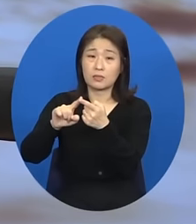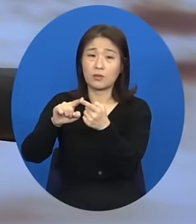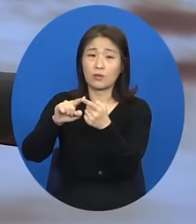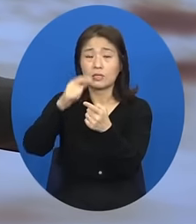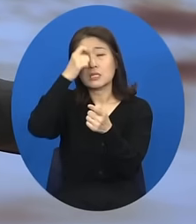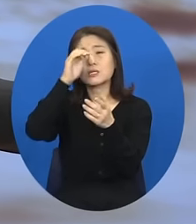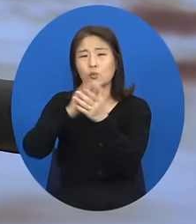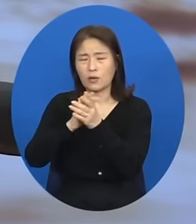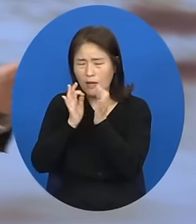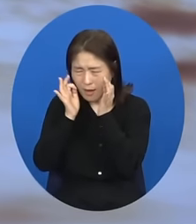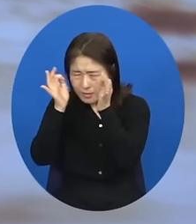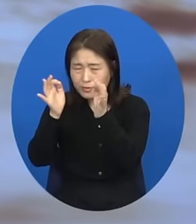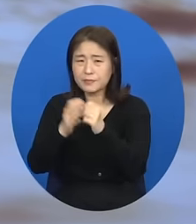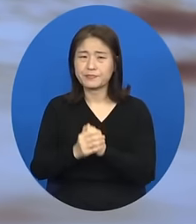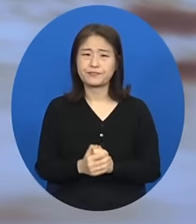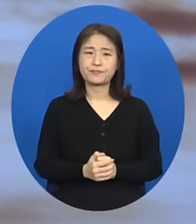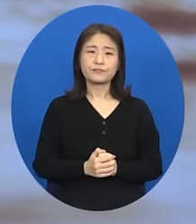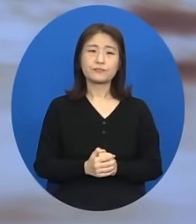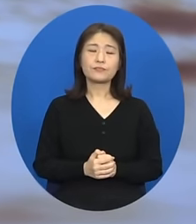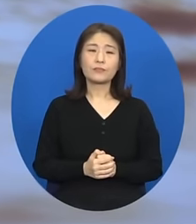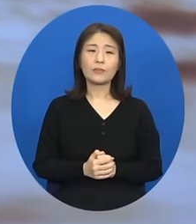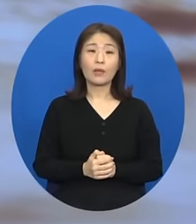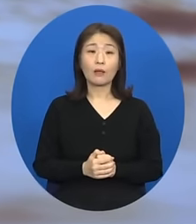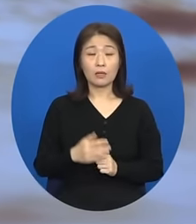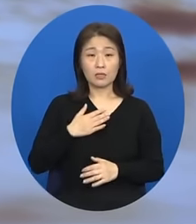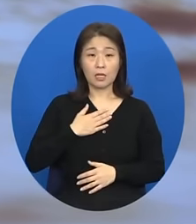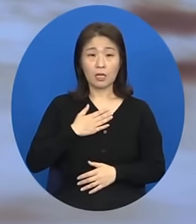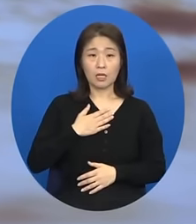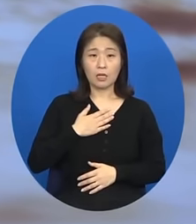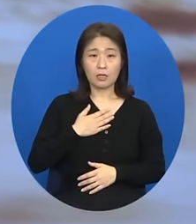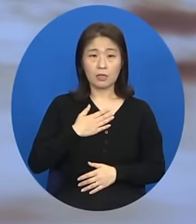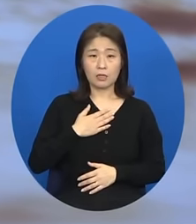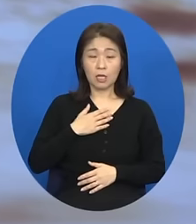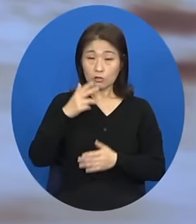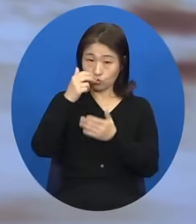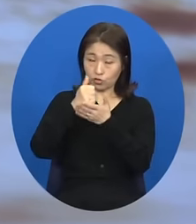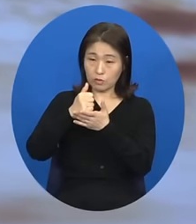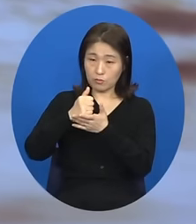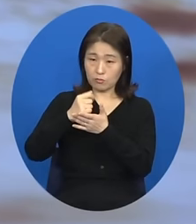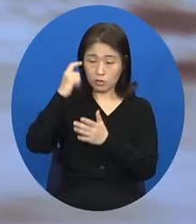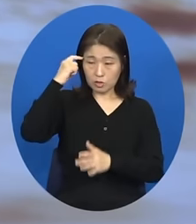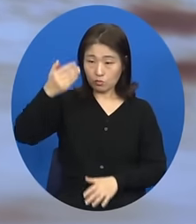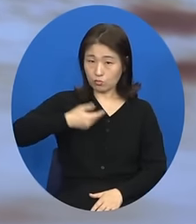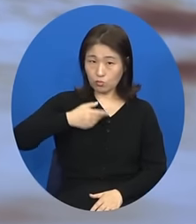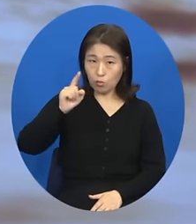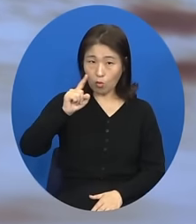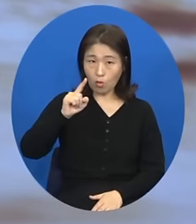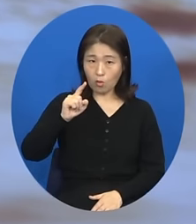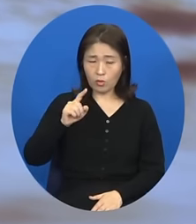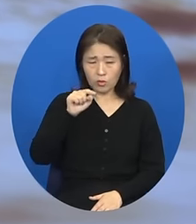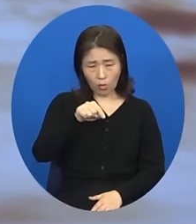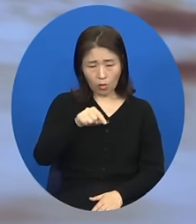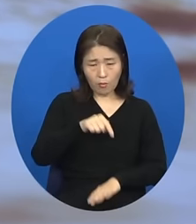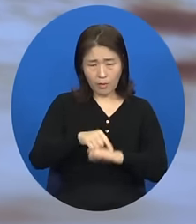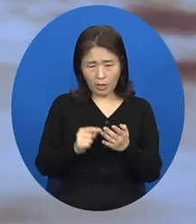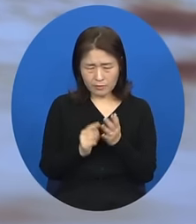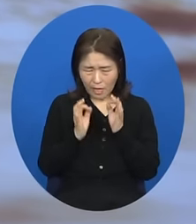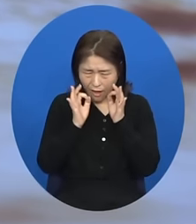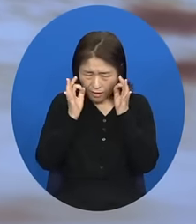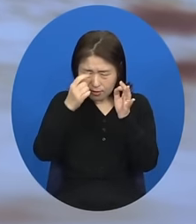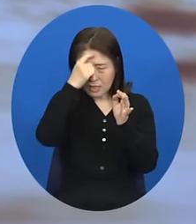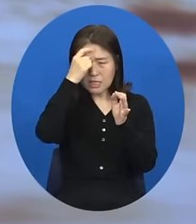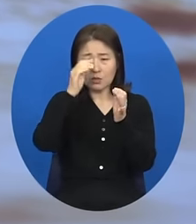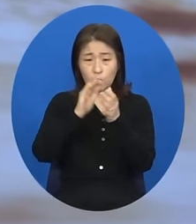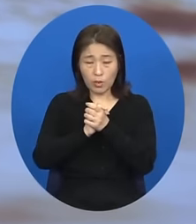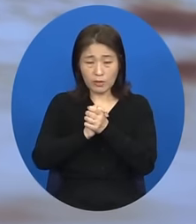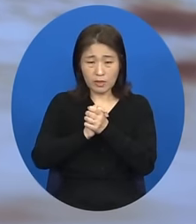돌아오는데 차 안에서 주님이 제게 물으시는 거예요. 마음 다해 기도했니? 정말 마음 다해 기도했어요. 눈물까지